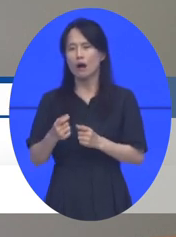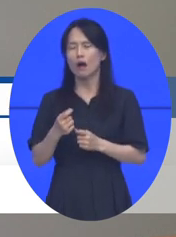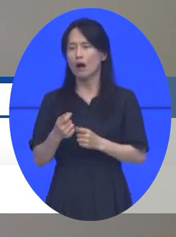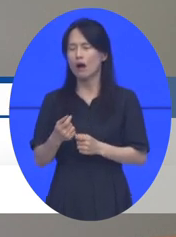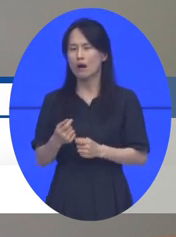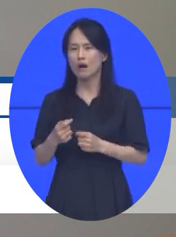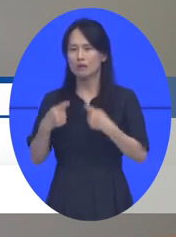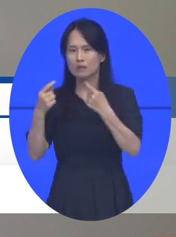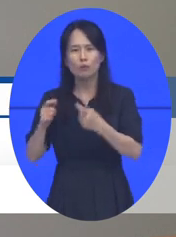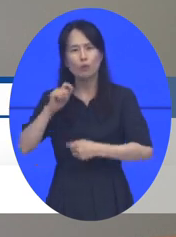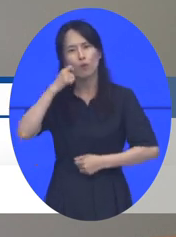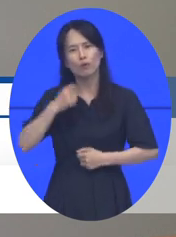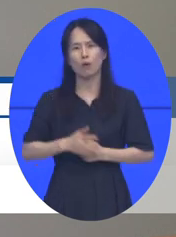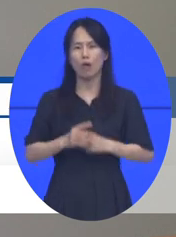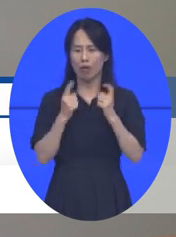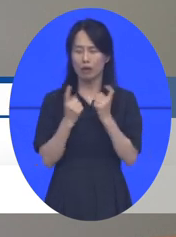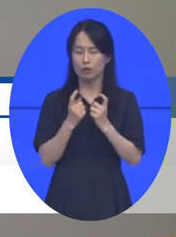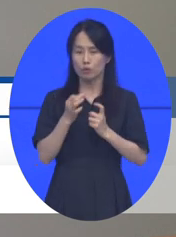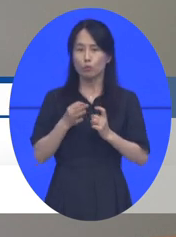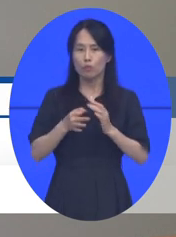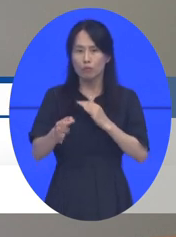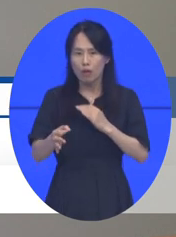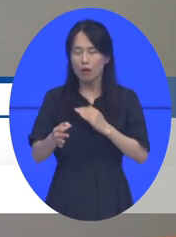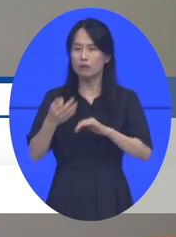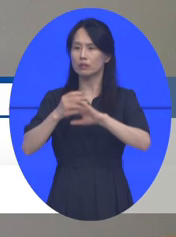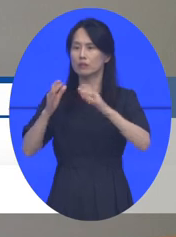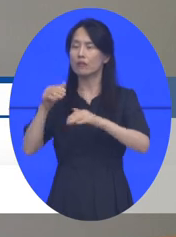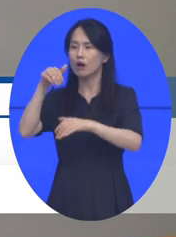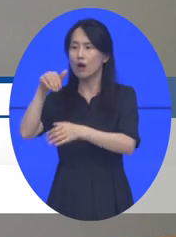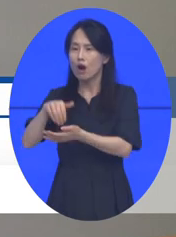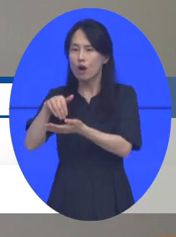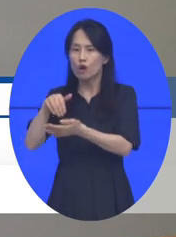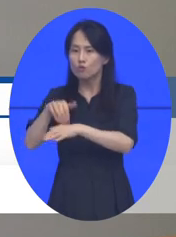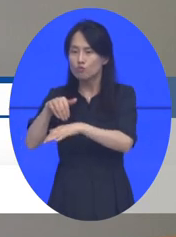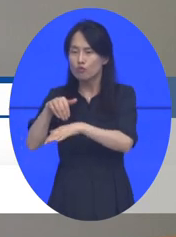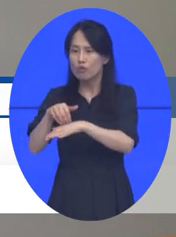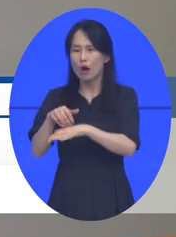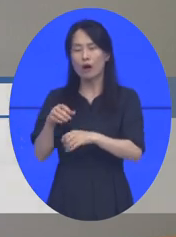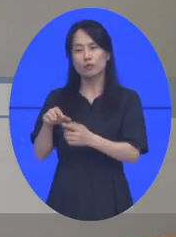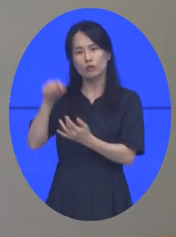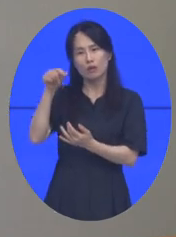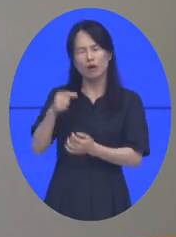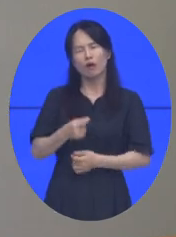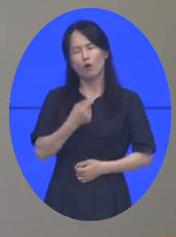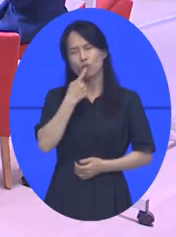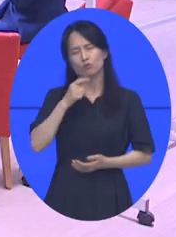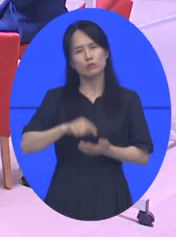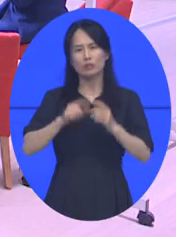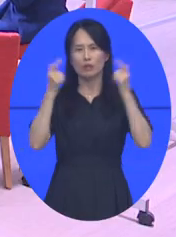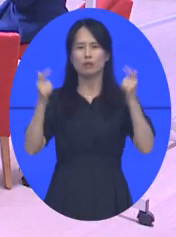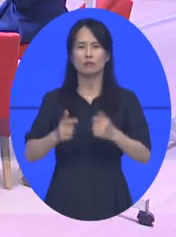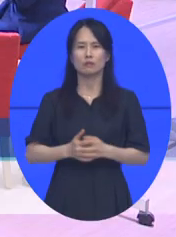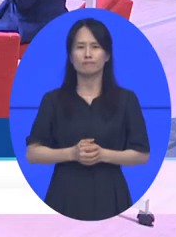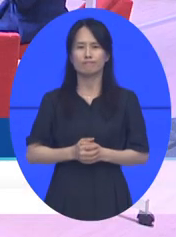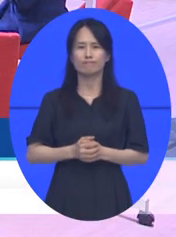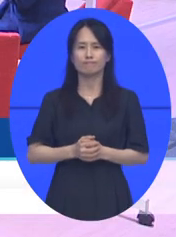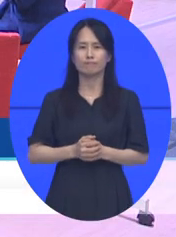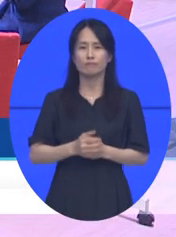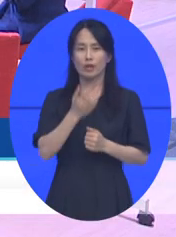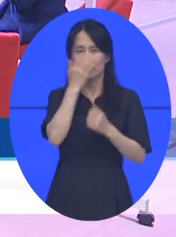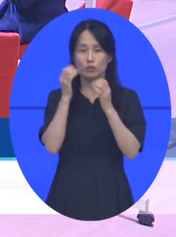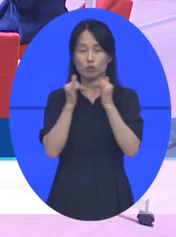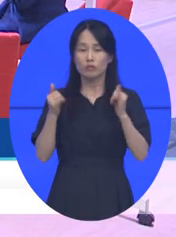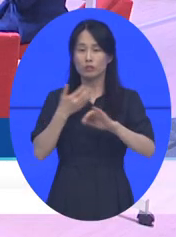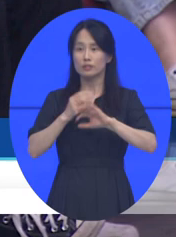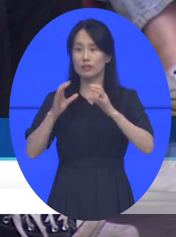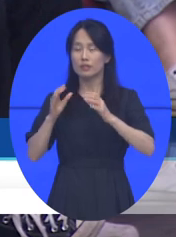제 개인적으로 사비를 들여서 해외 유학을 선택하기에는 조금 힘든 상황이지 않을까라는 생각은 하고 있었습니다. 경기도가 청년들이 해외